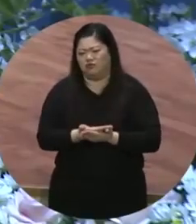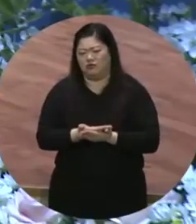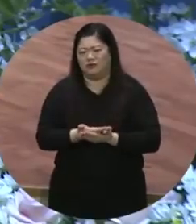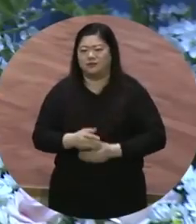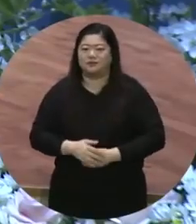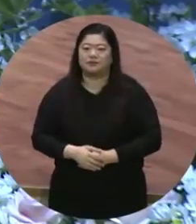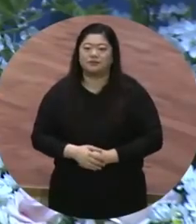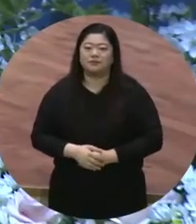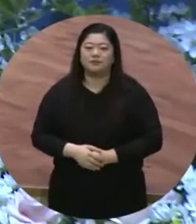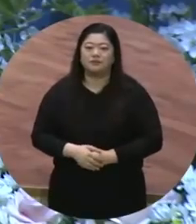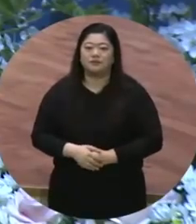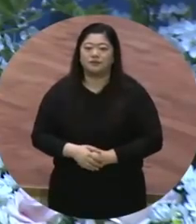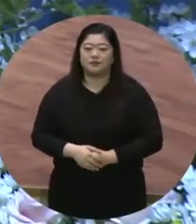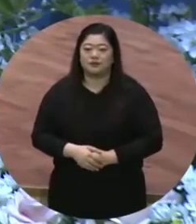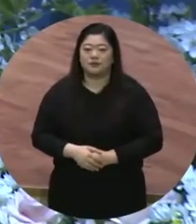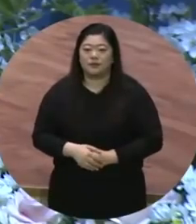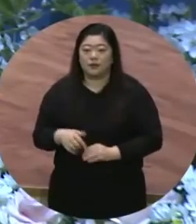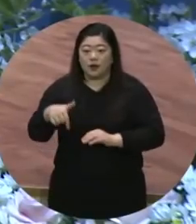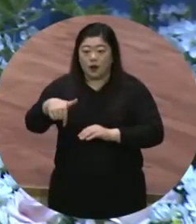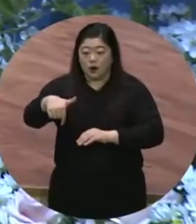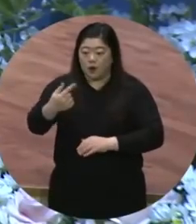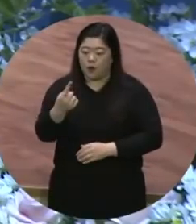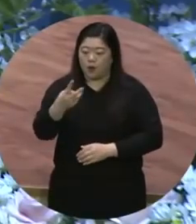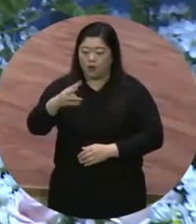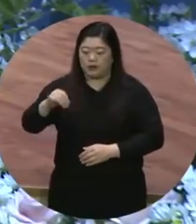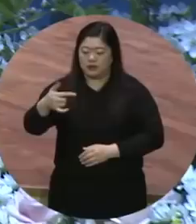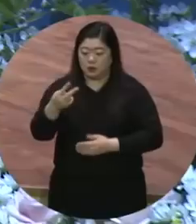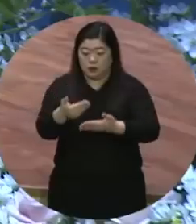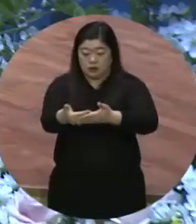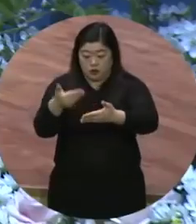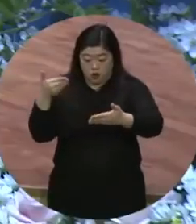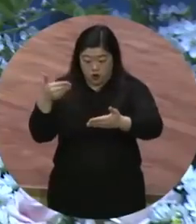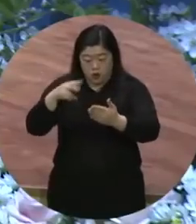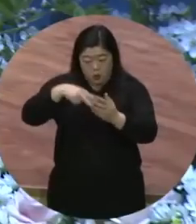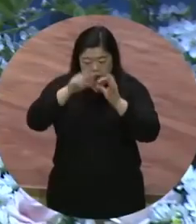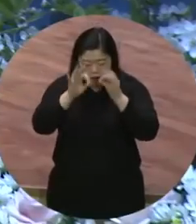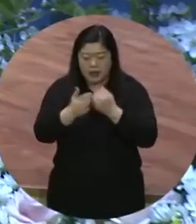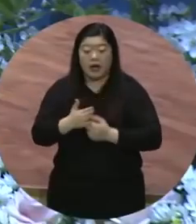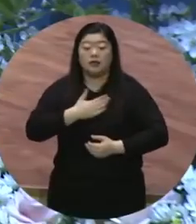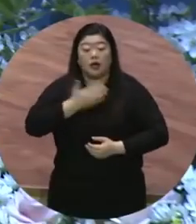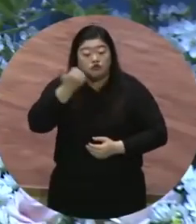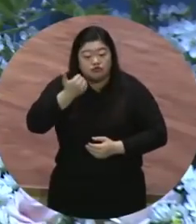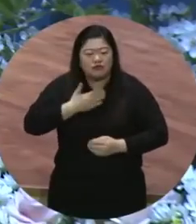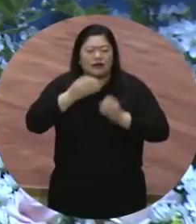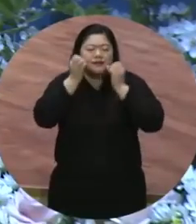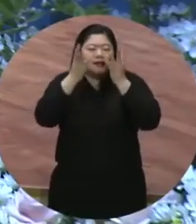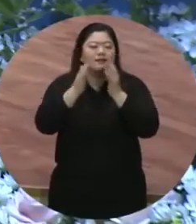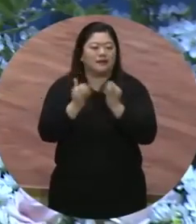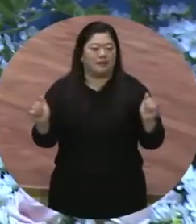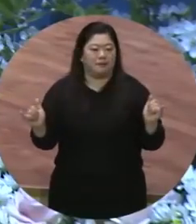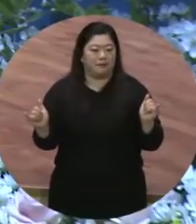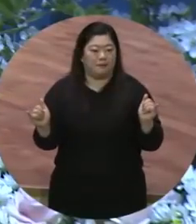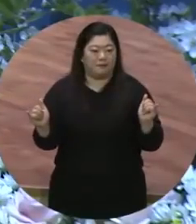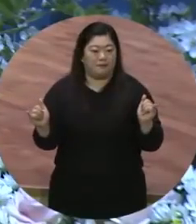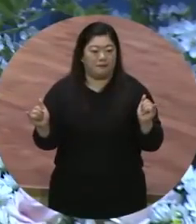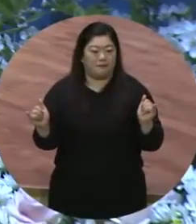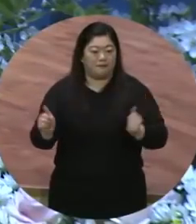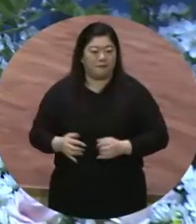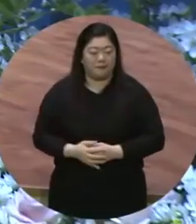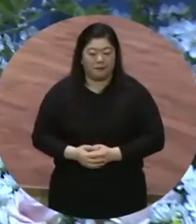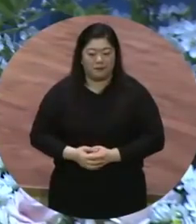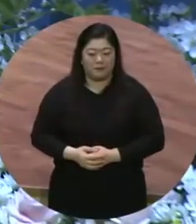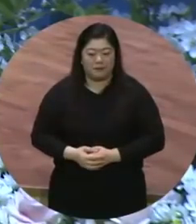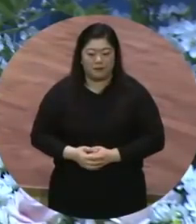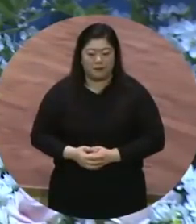10절에도 보면 우리가 새 사람을 입은 존재다. 아멘. 새 사람. 새 사람 입은,